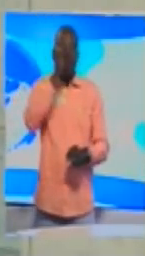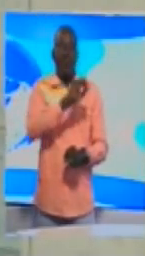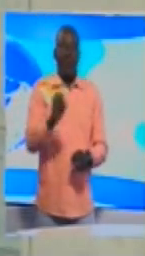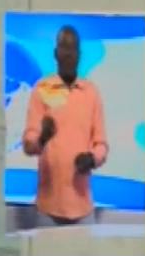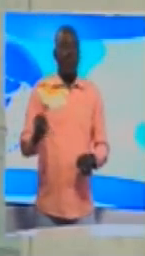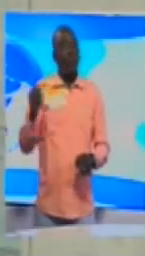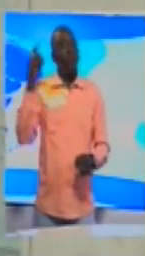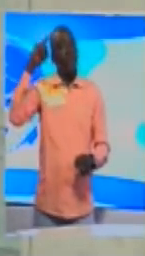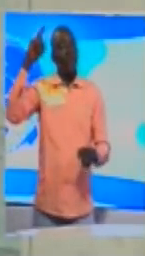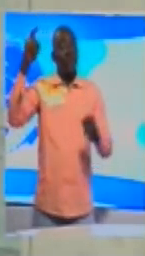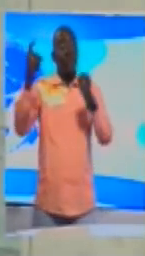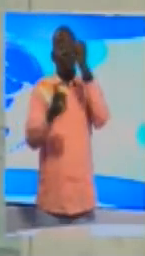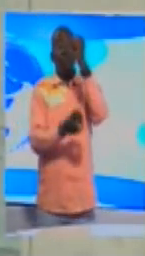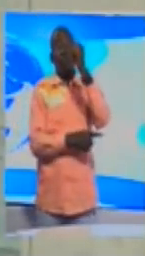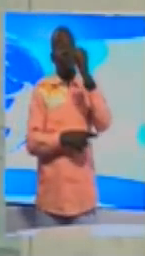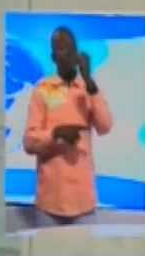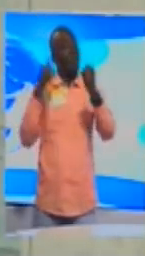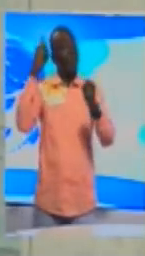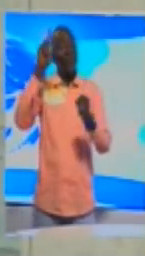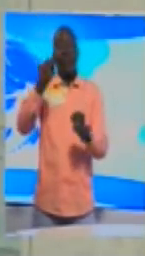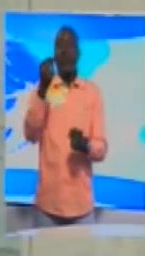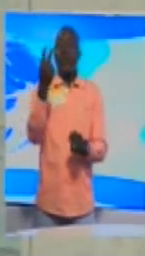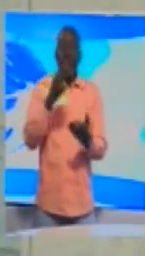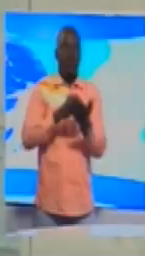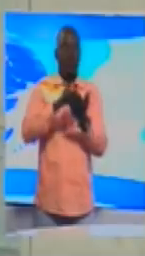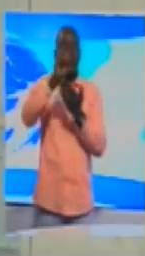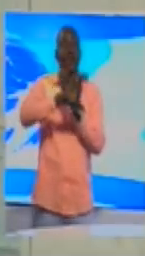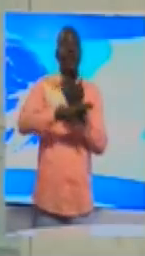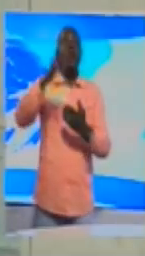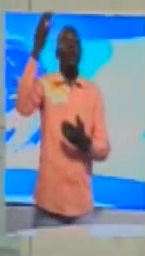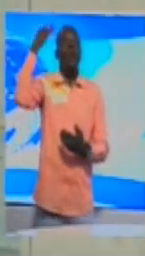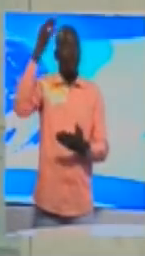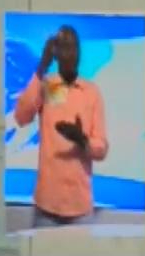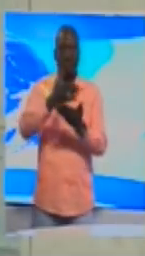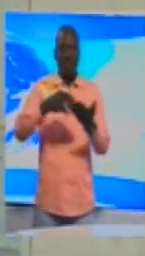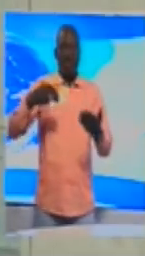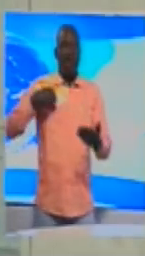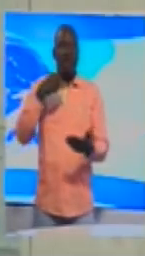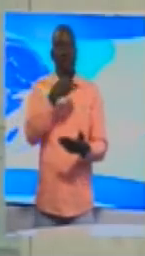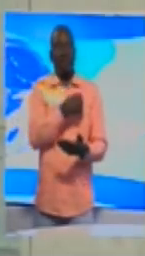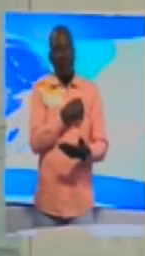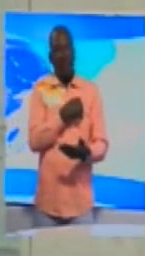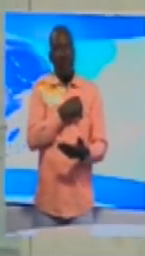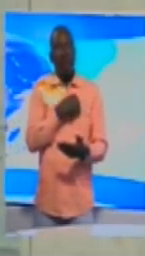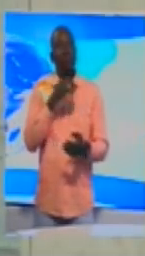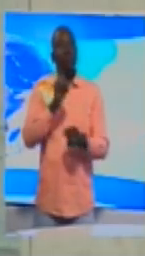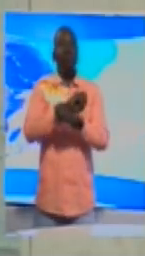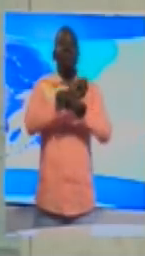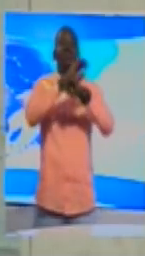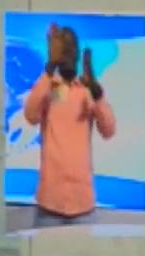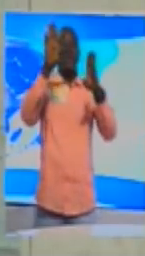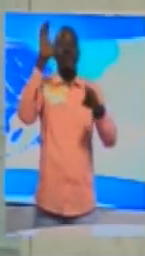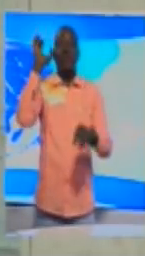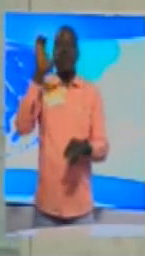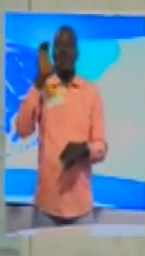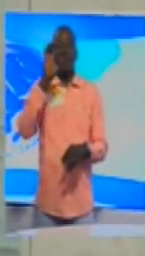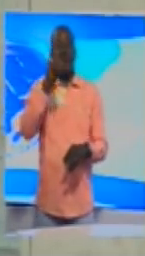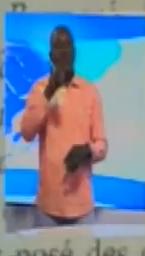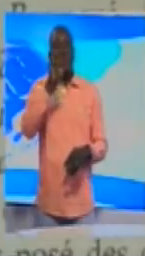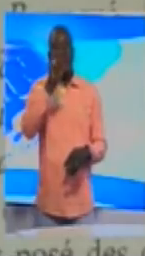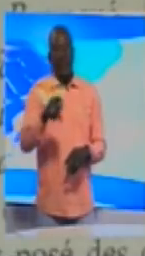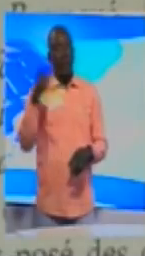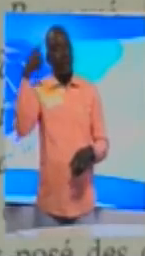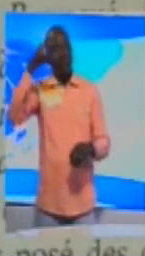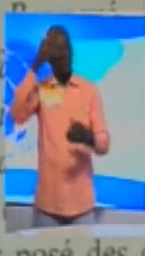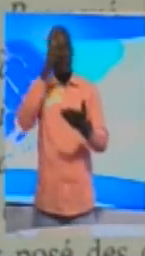sanctions prononcées le 22 septembre contre certains membres du parti ont été rapportées. En clair, le congrès a levé les